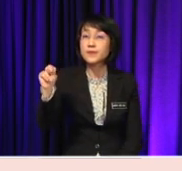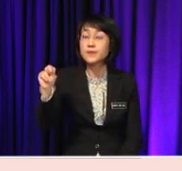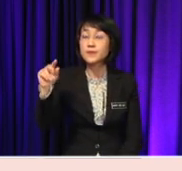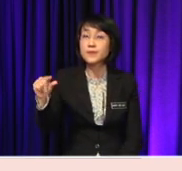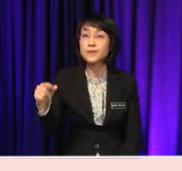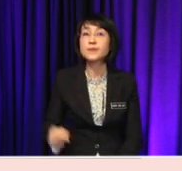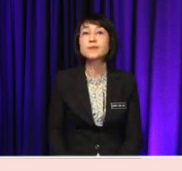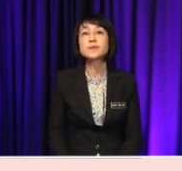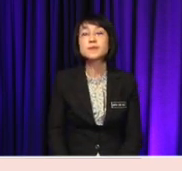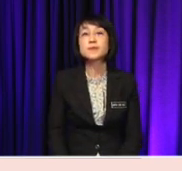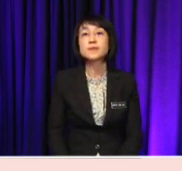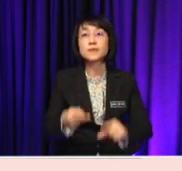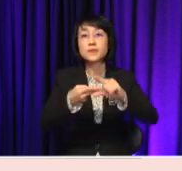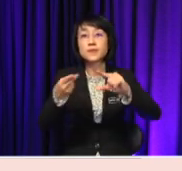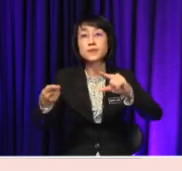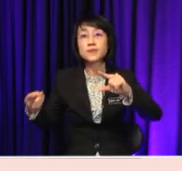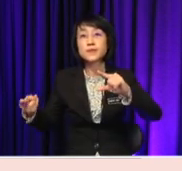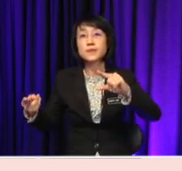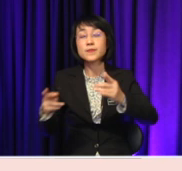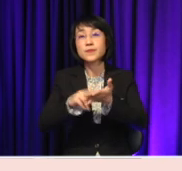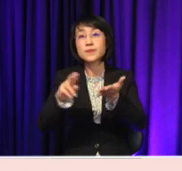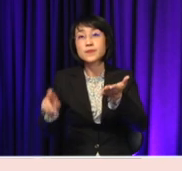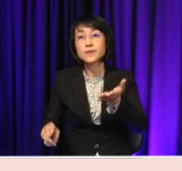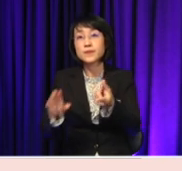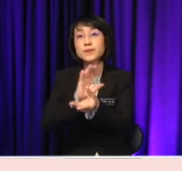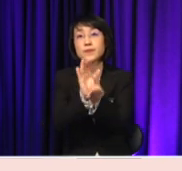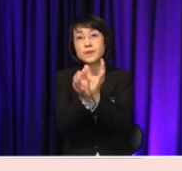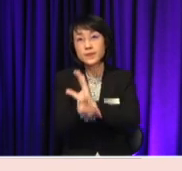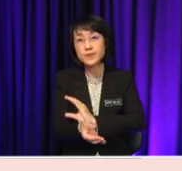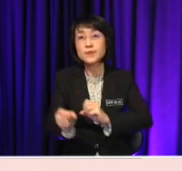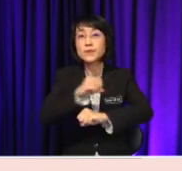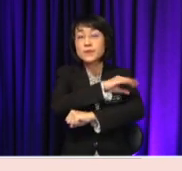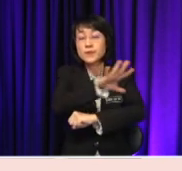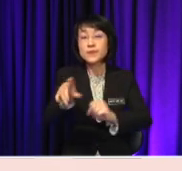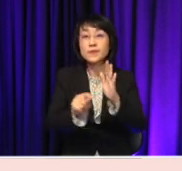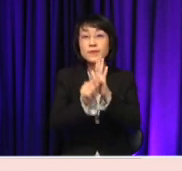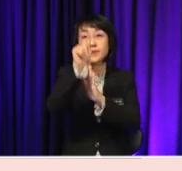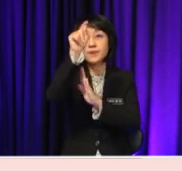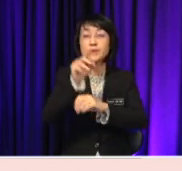sebab suhu di rendah-rene cuaca dipengaruhi oleh ketinggian kawasan